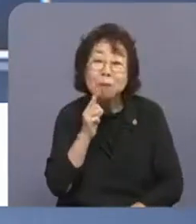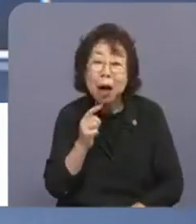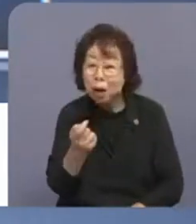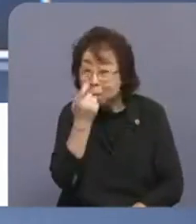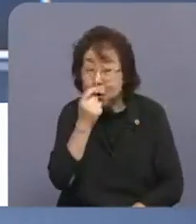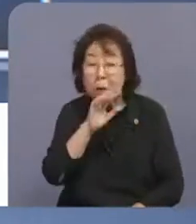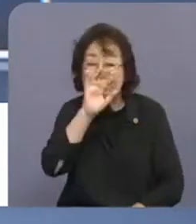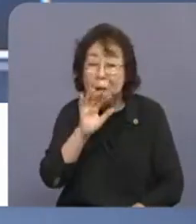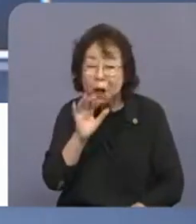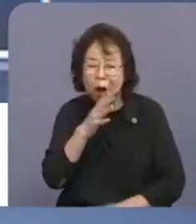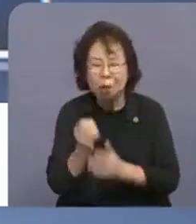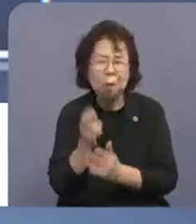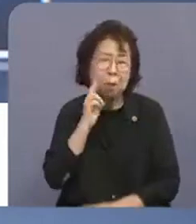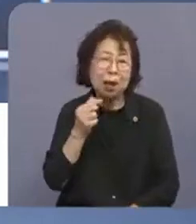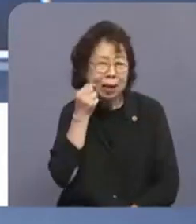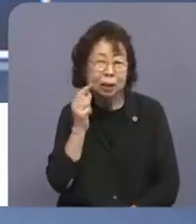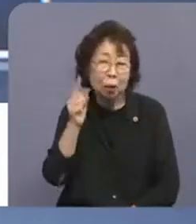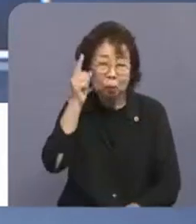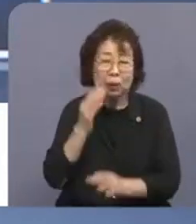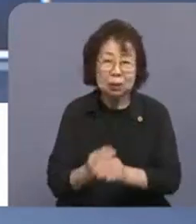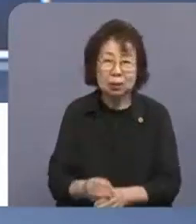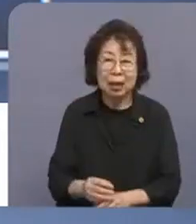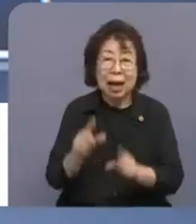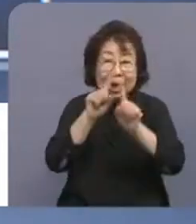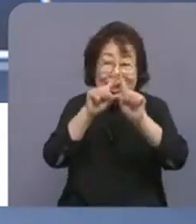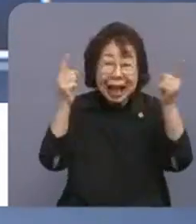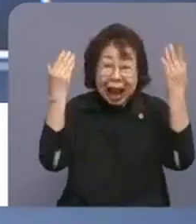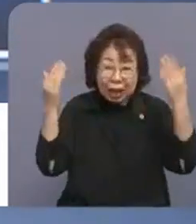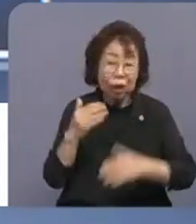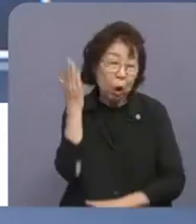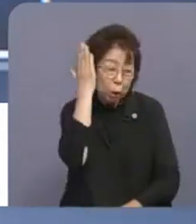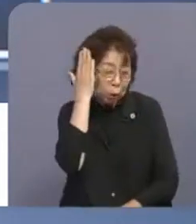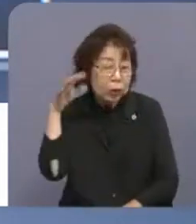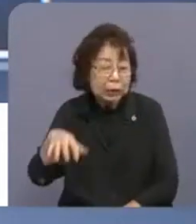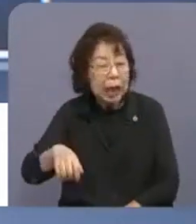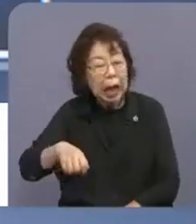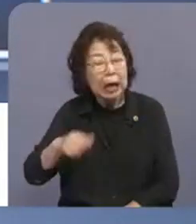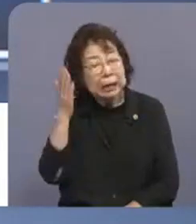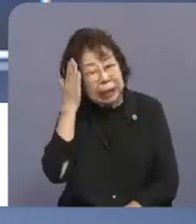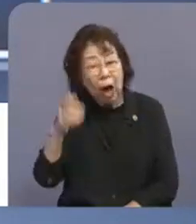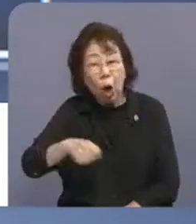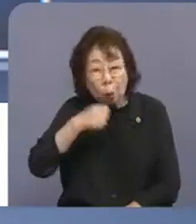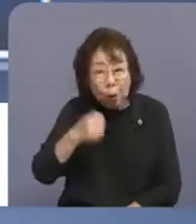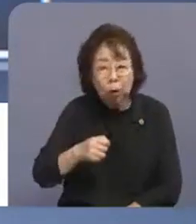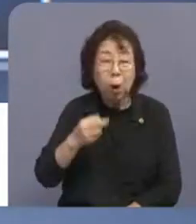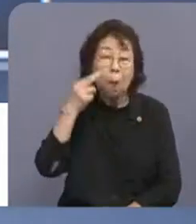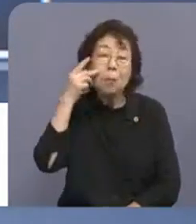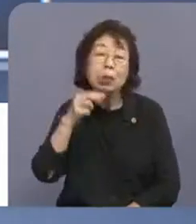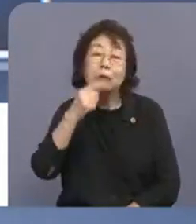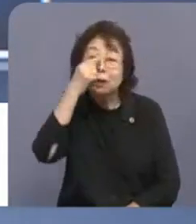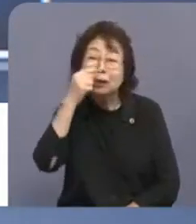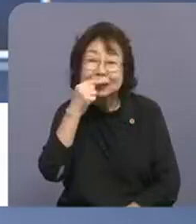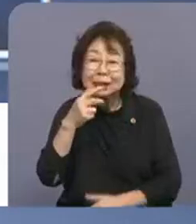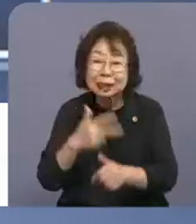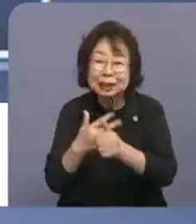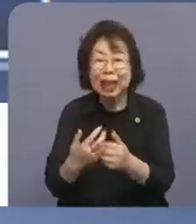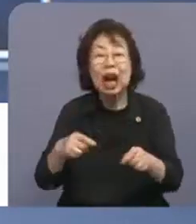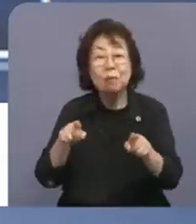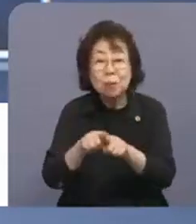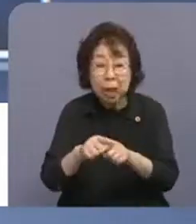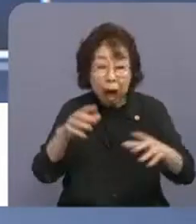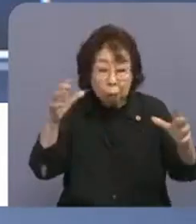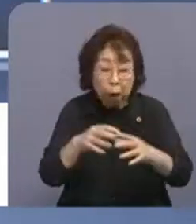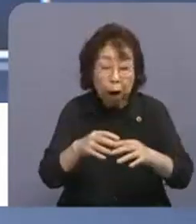있다고 합니다. 대학교 기숙사에서 생활하면서 원어민 교사와 다양한 프로그램을 진행을 하는데 모집 10분